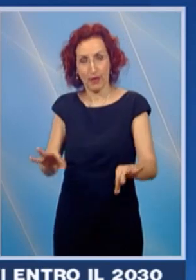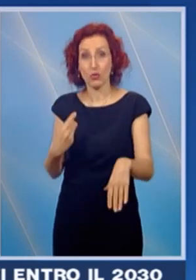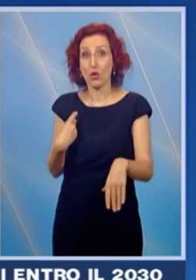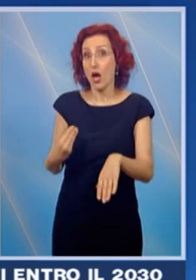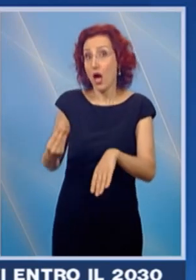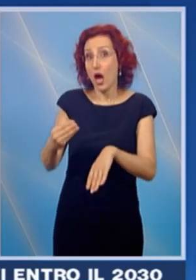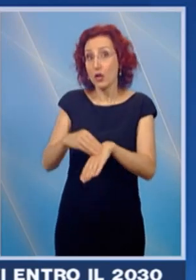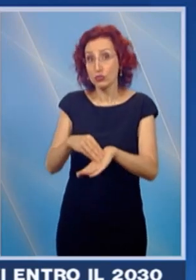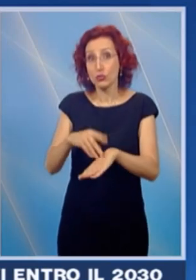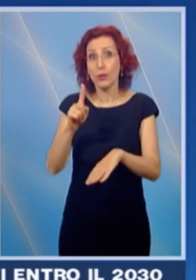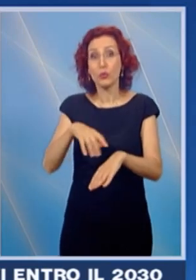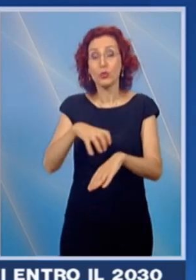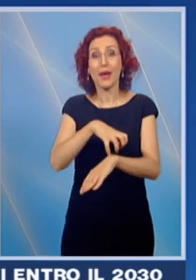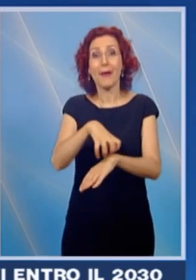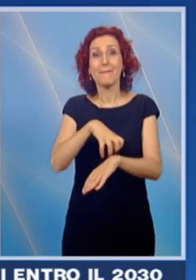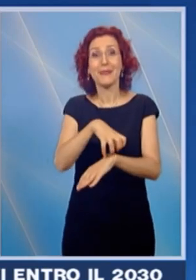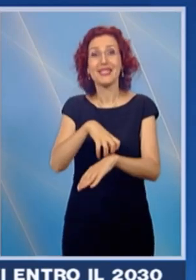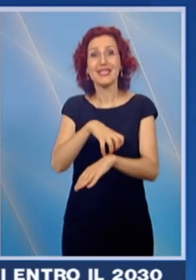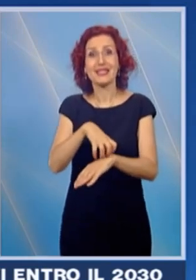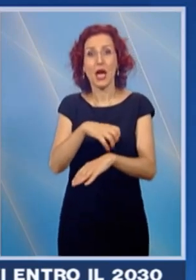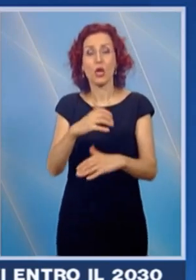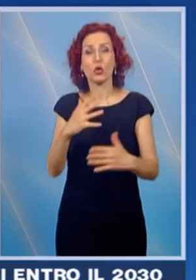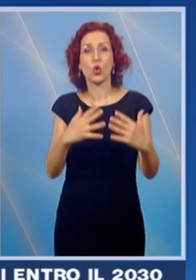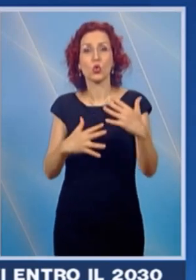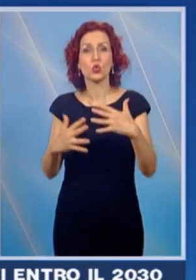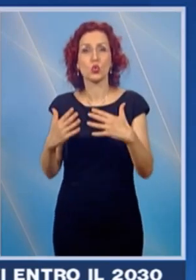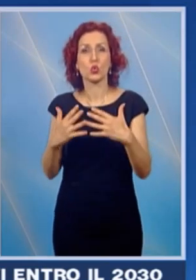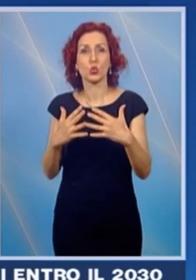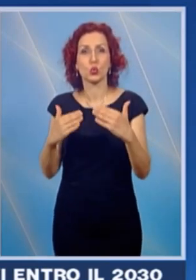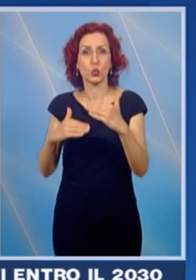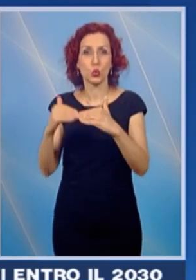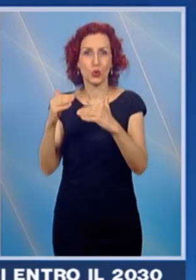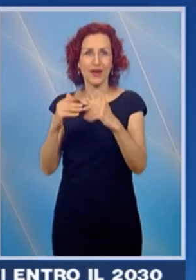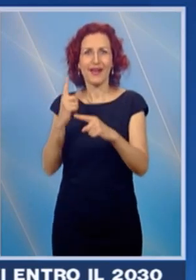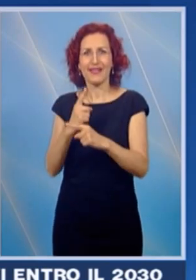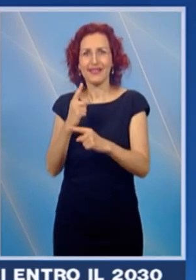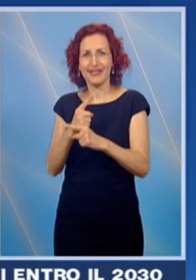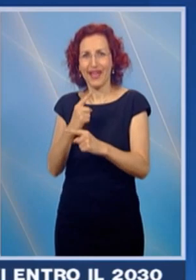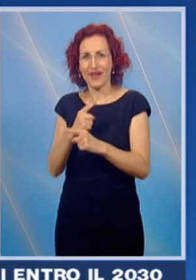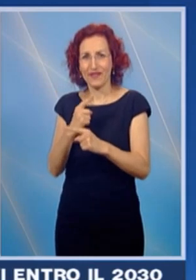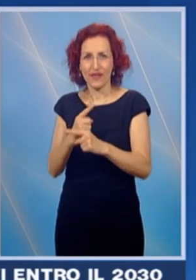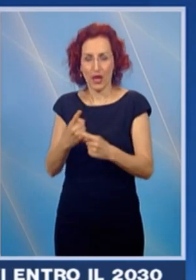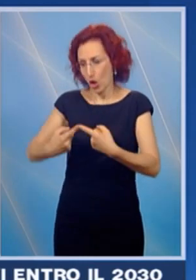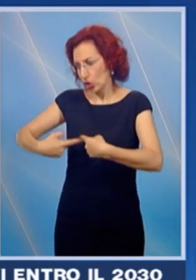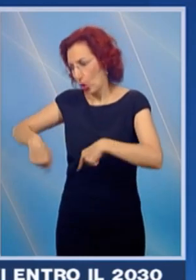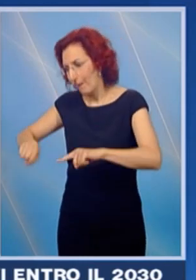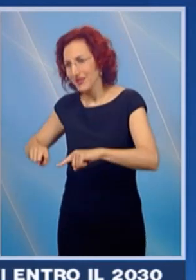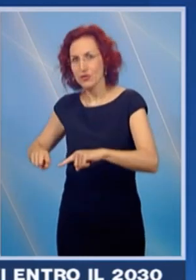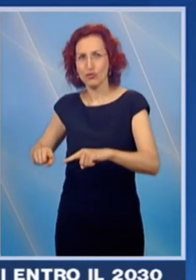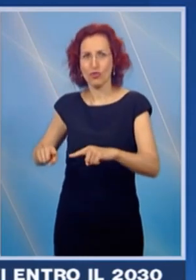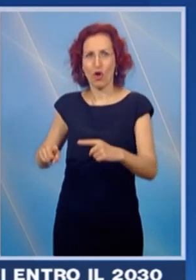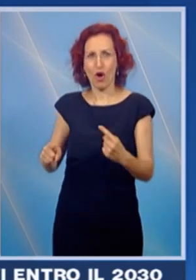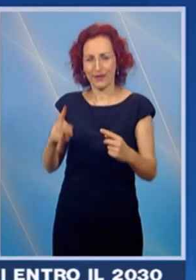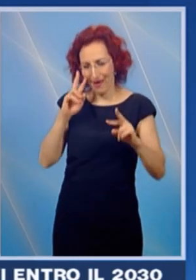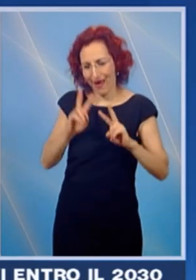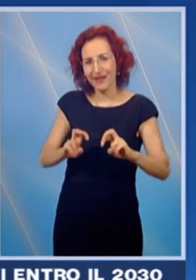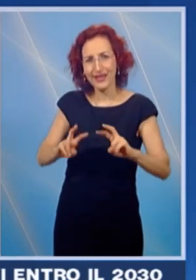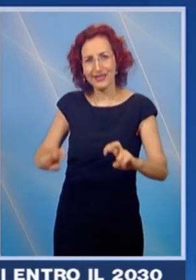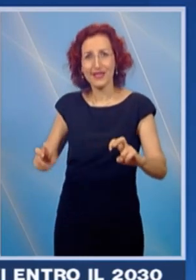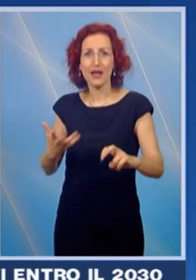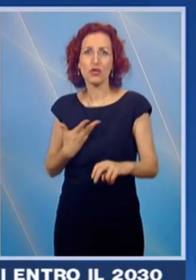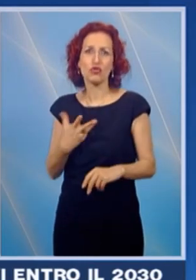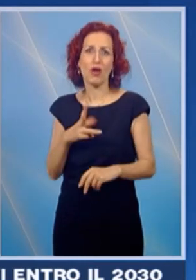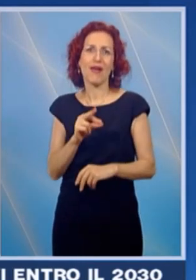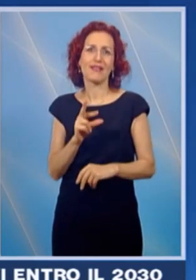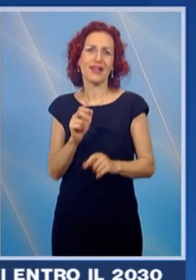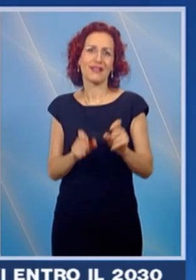struttura di Ministero che deve analizzare le pratiche a fianco della Commissione ha ancora la struttura di 30 persone